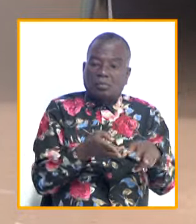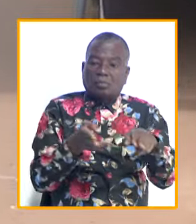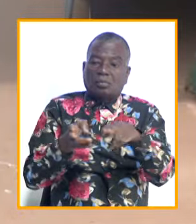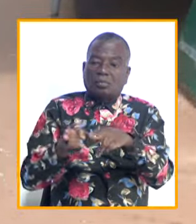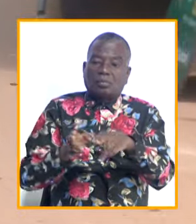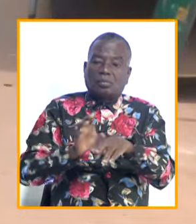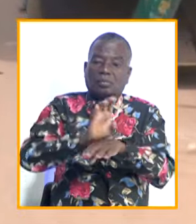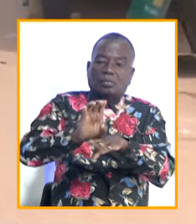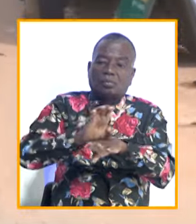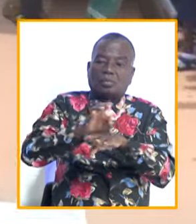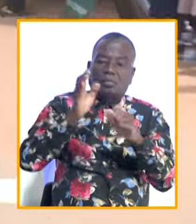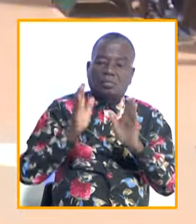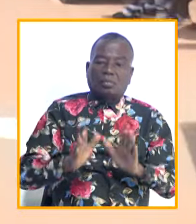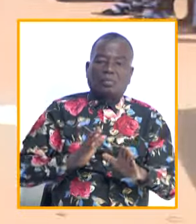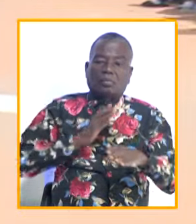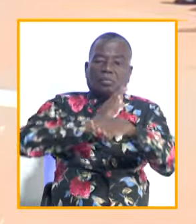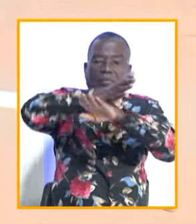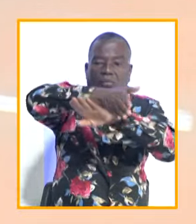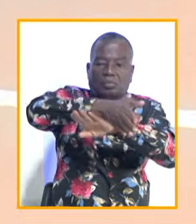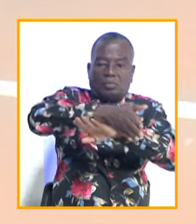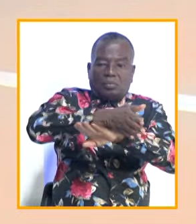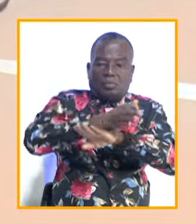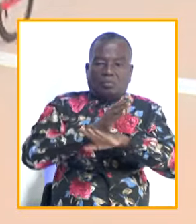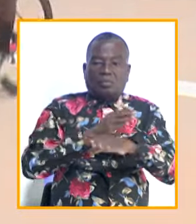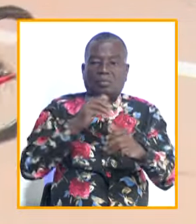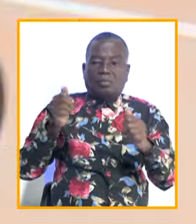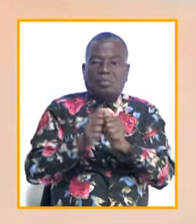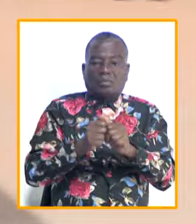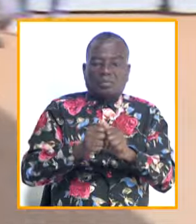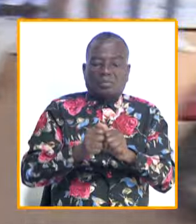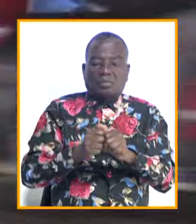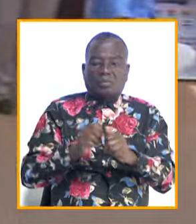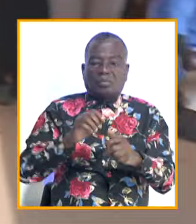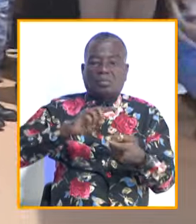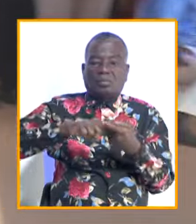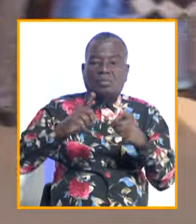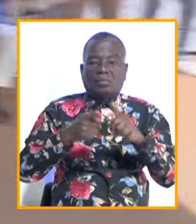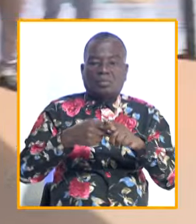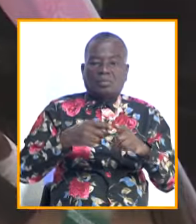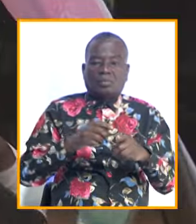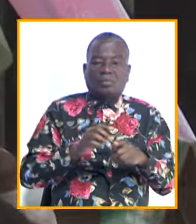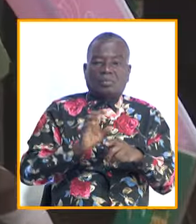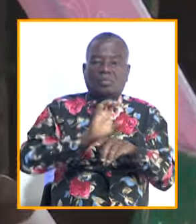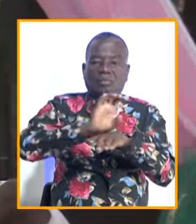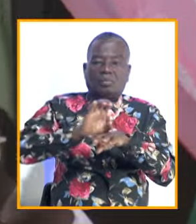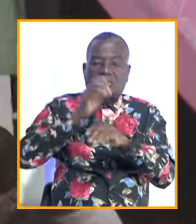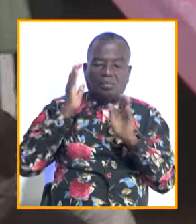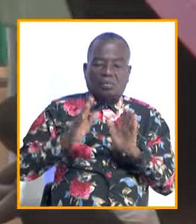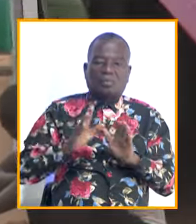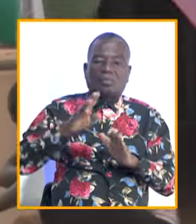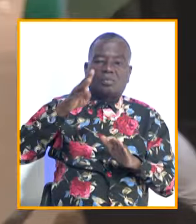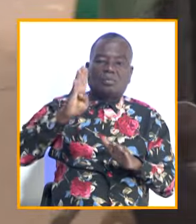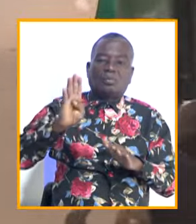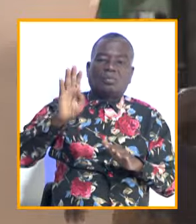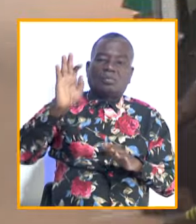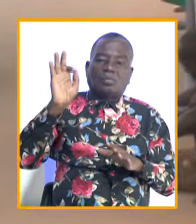Camerounais Kouiri Fabrice qui franchit en premier la ligne suivie de celle de son compatriote Chauffeur Fabrice. Le Burkinabé